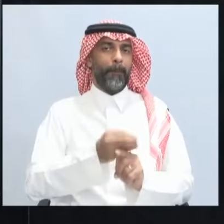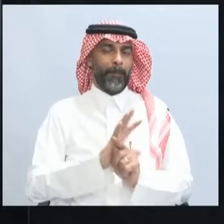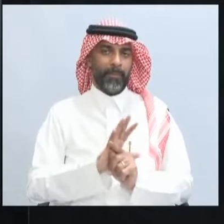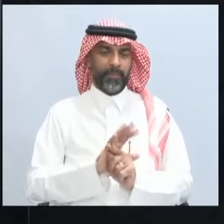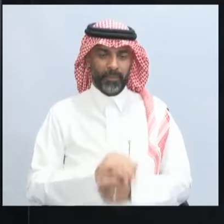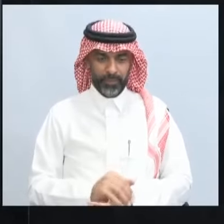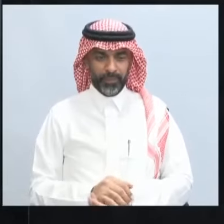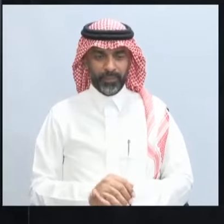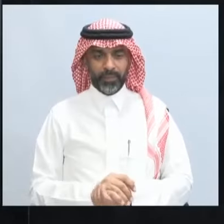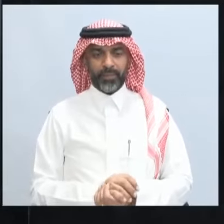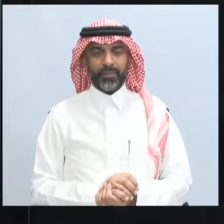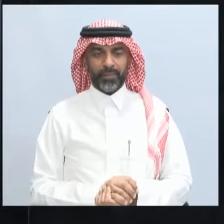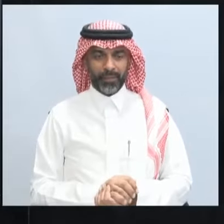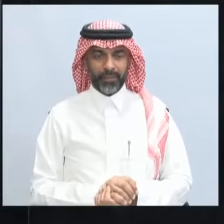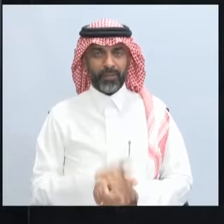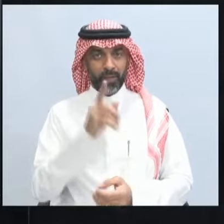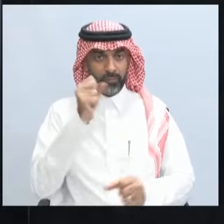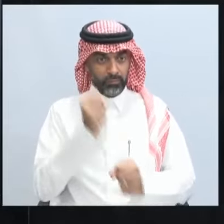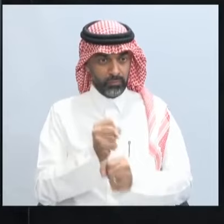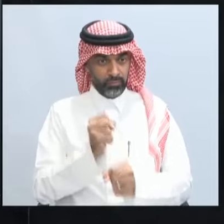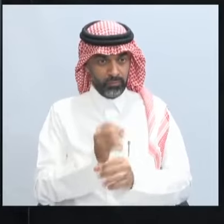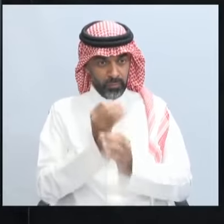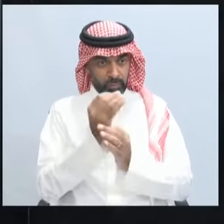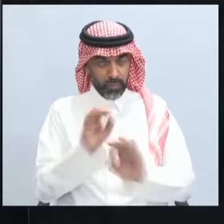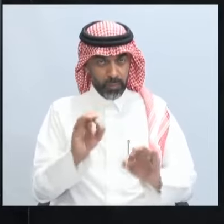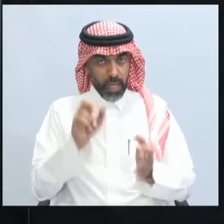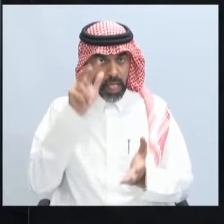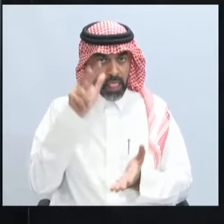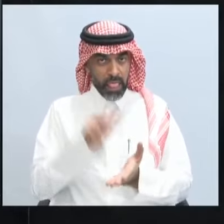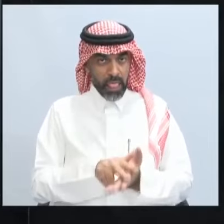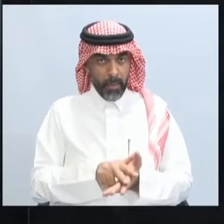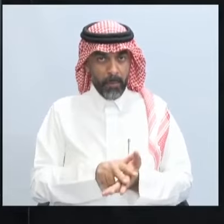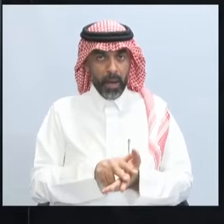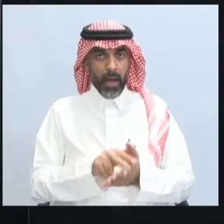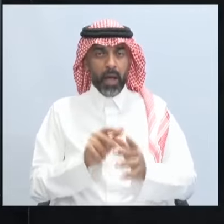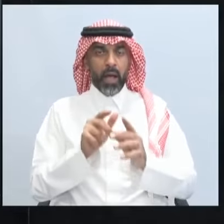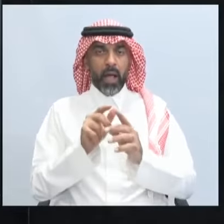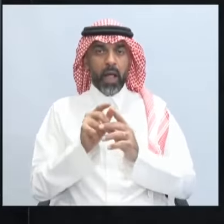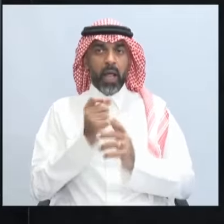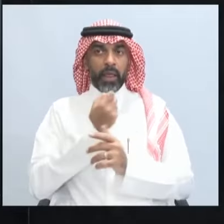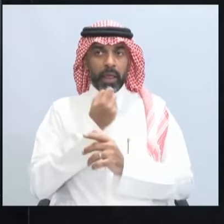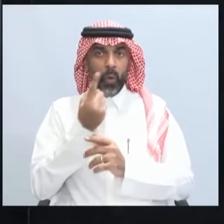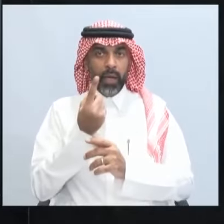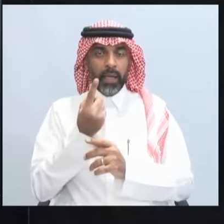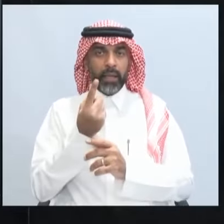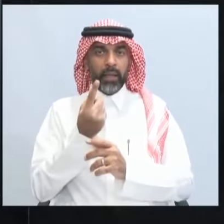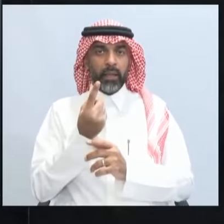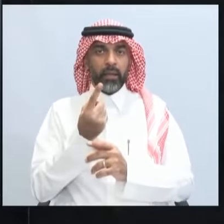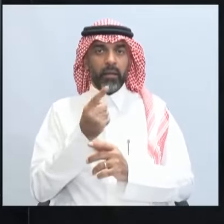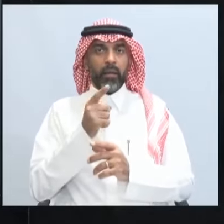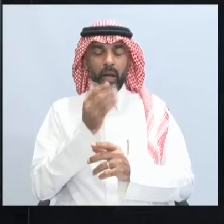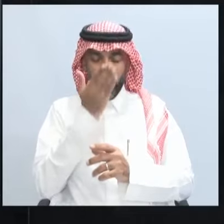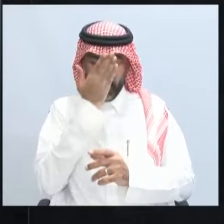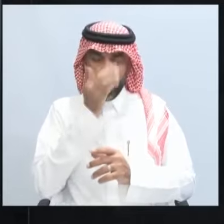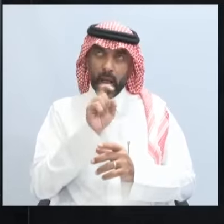التوحيد انت تحقق هذا هذا الشيء وهو ان تفرد العباده ان تفرد العباده لله